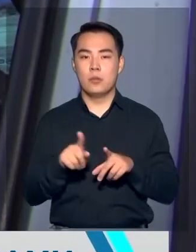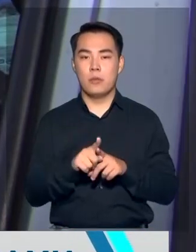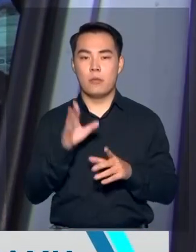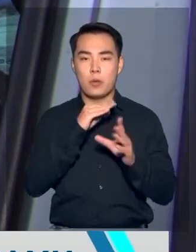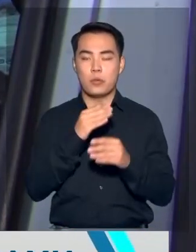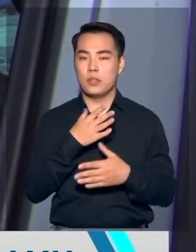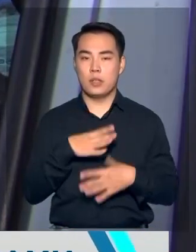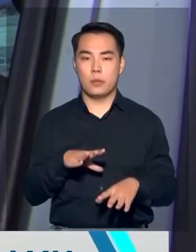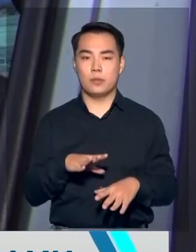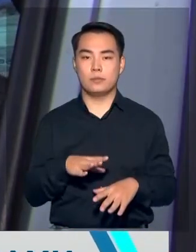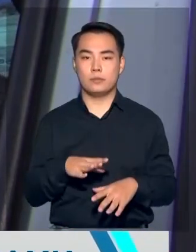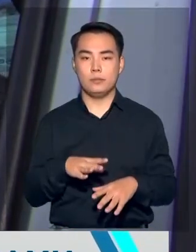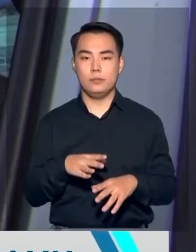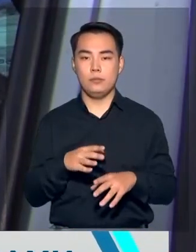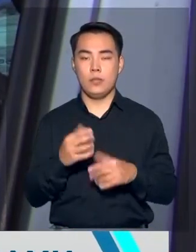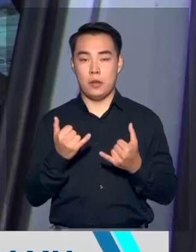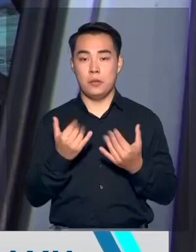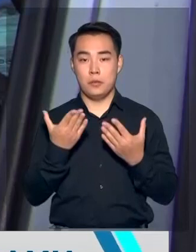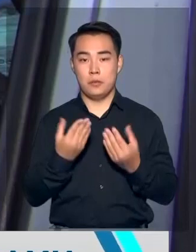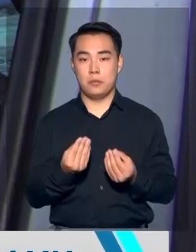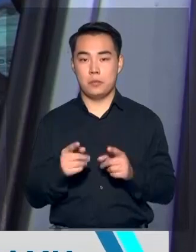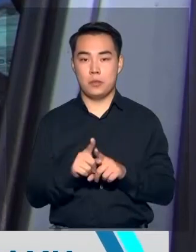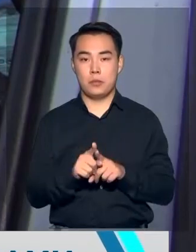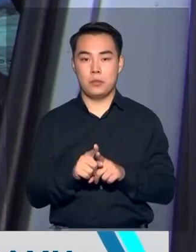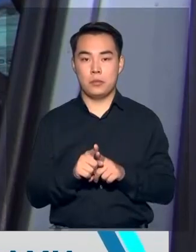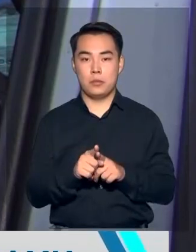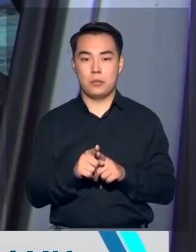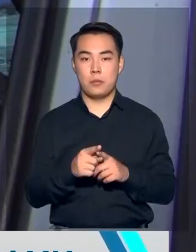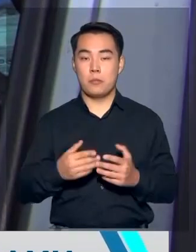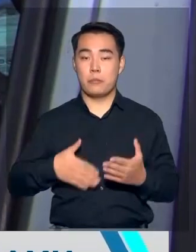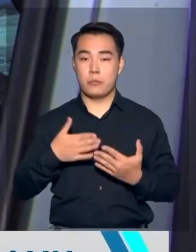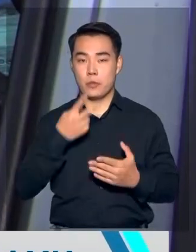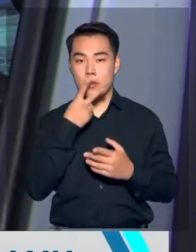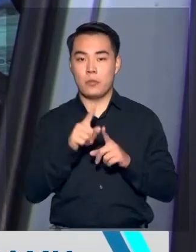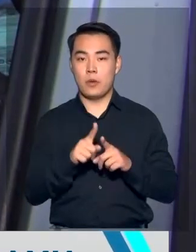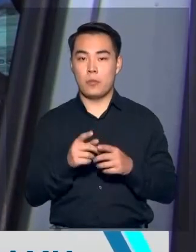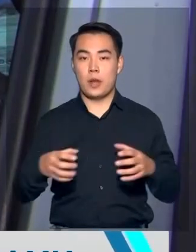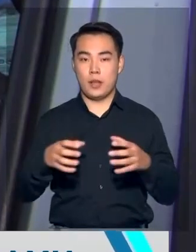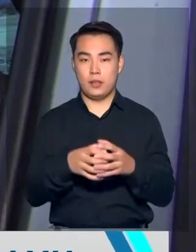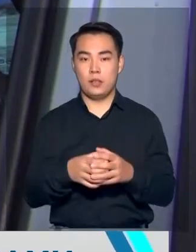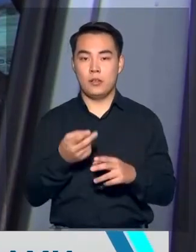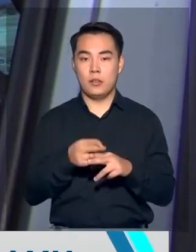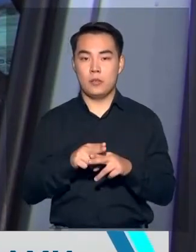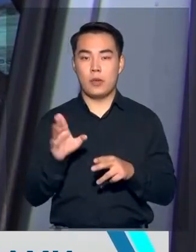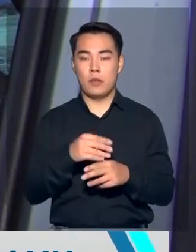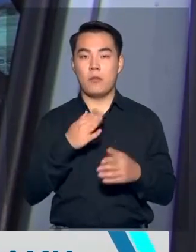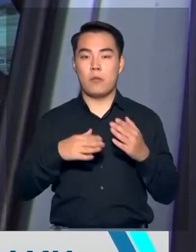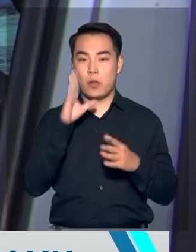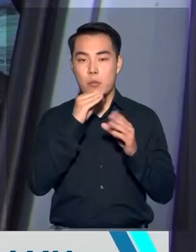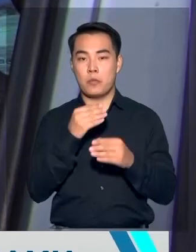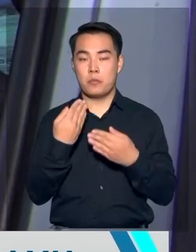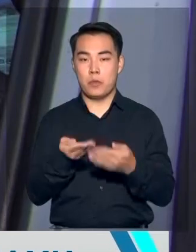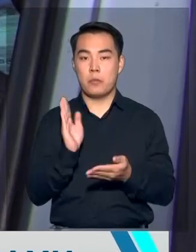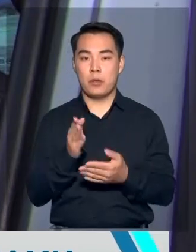было возможности. А вот теперь инициаторы проекта дают возможность, и надеюсь, уже в скором